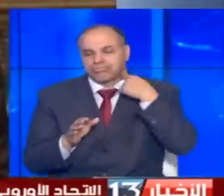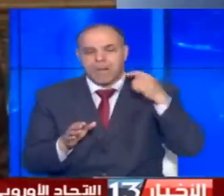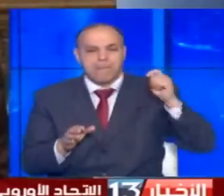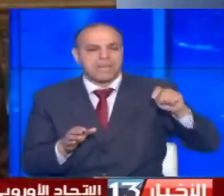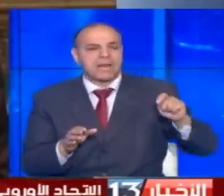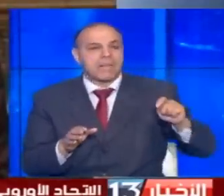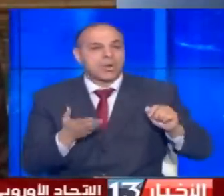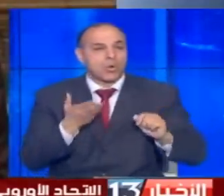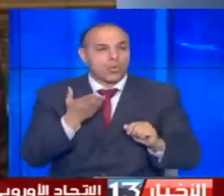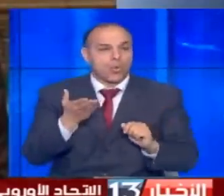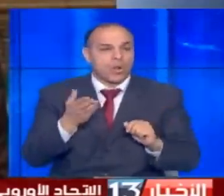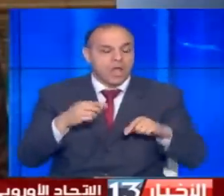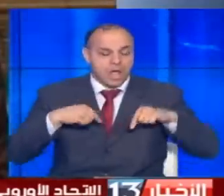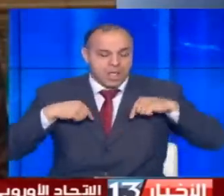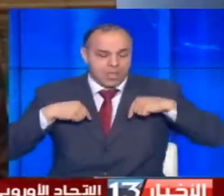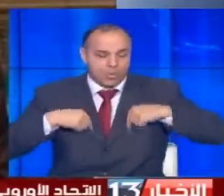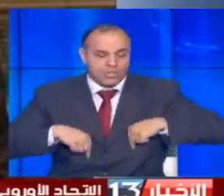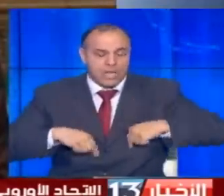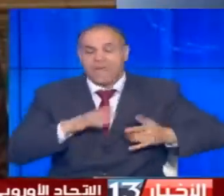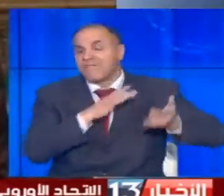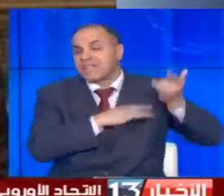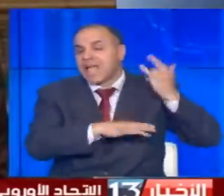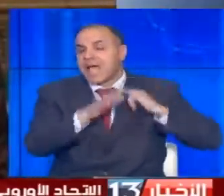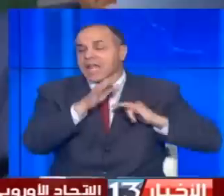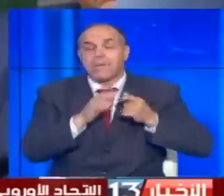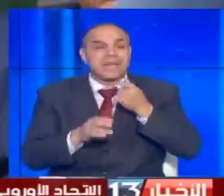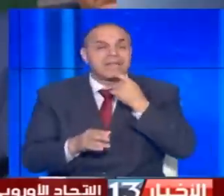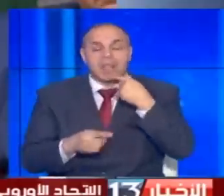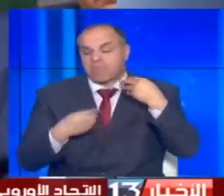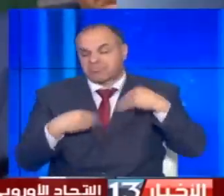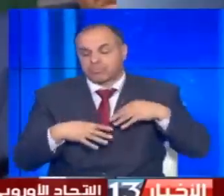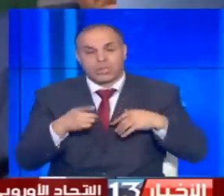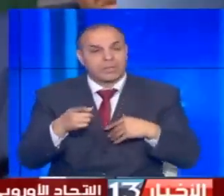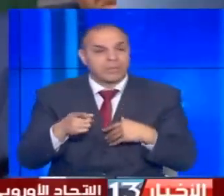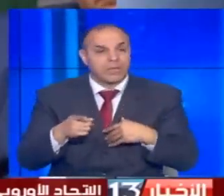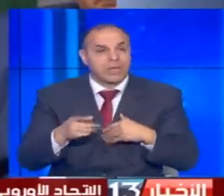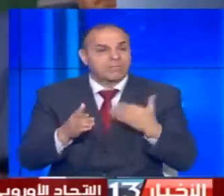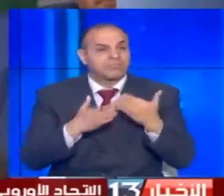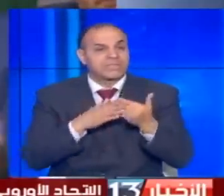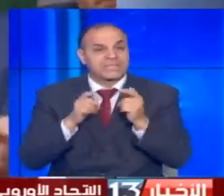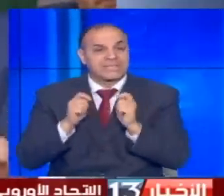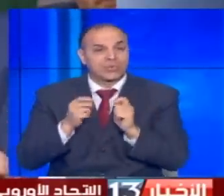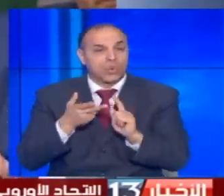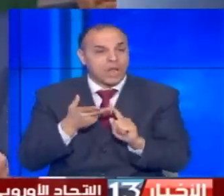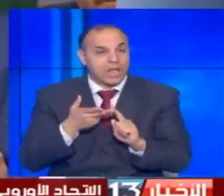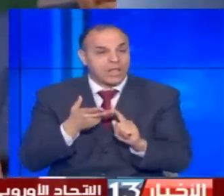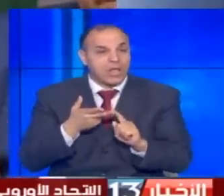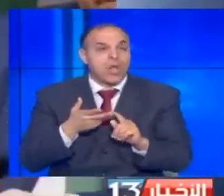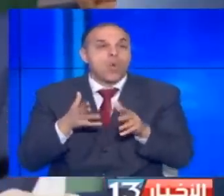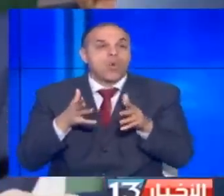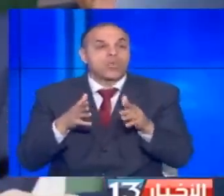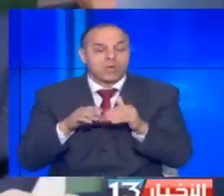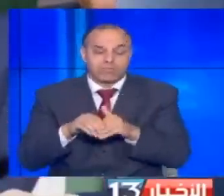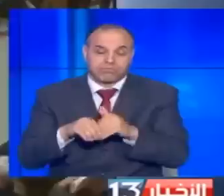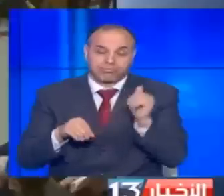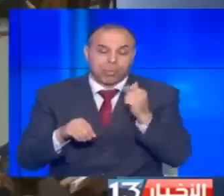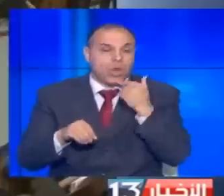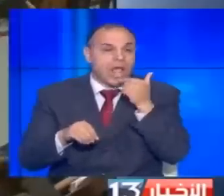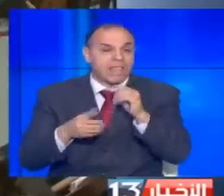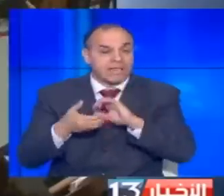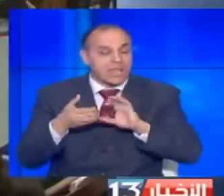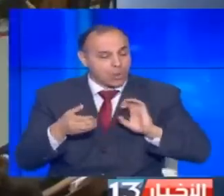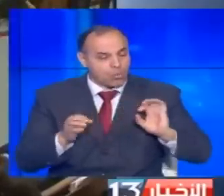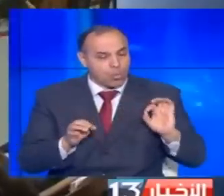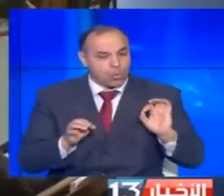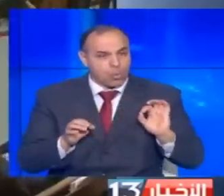تمنى بها حكومه في تاريخ بريطانيا الحديث ما اثار اضطرابا سياسيا قد يؤدي الى خروج البلاد من الاتحاد